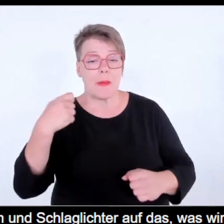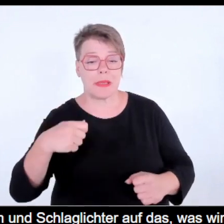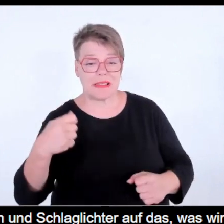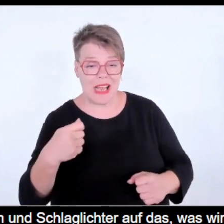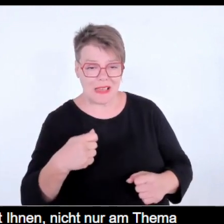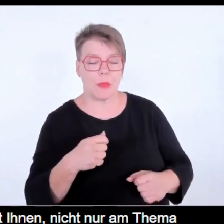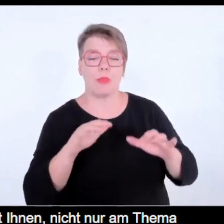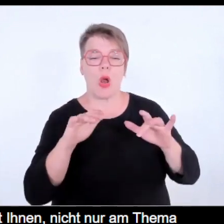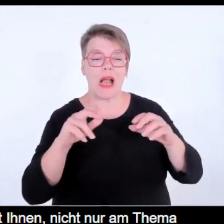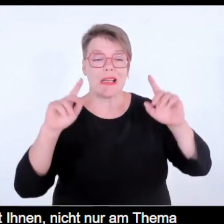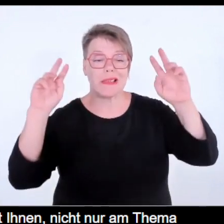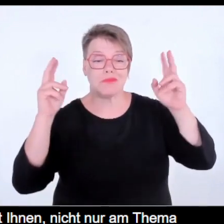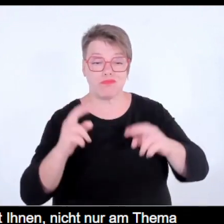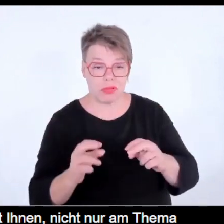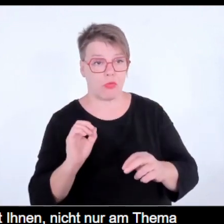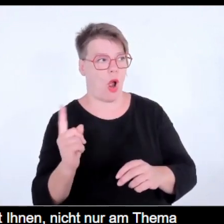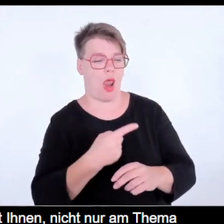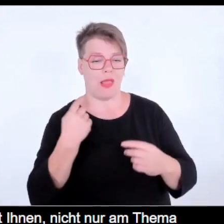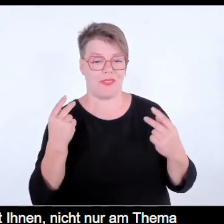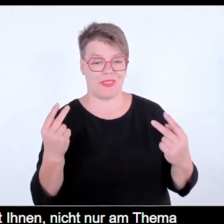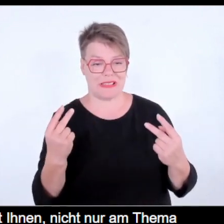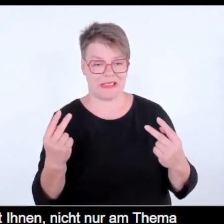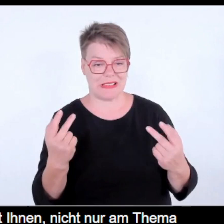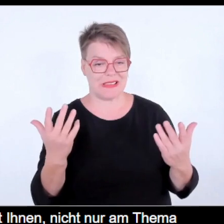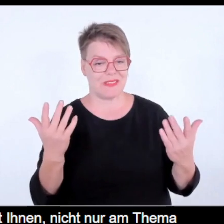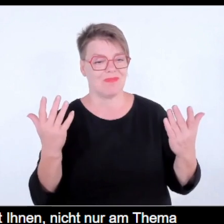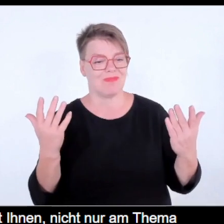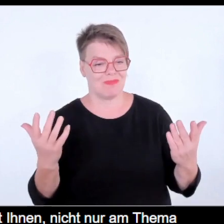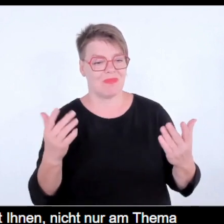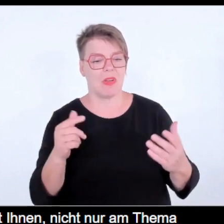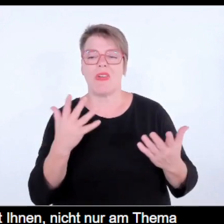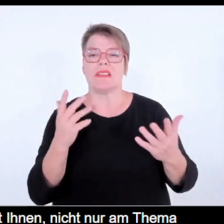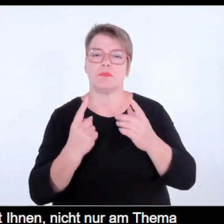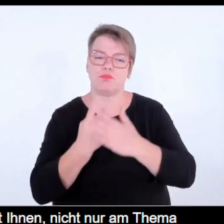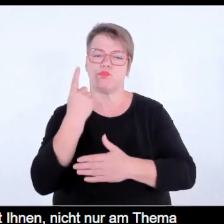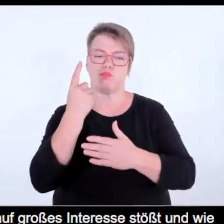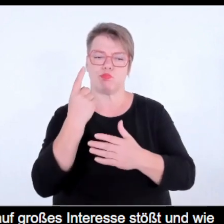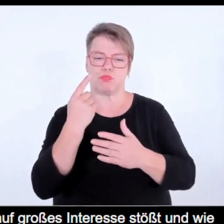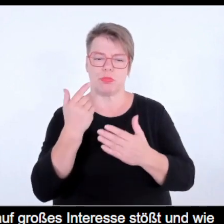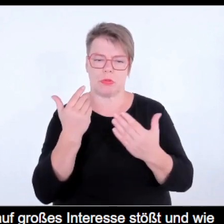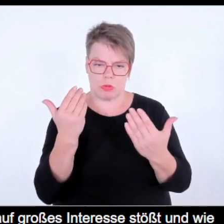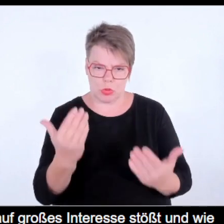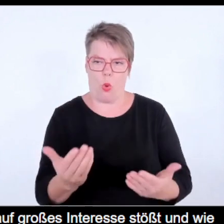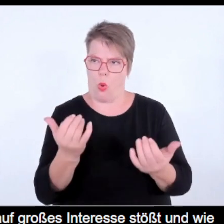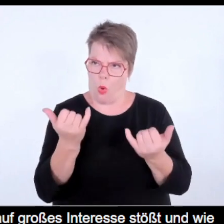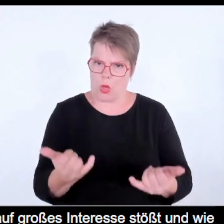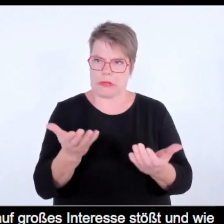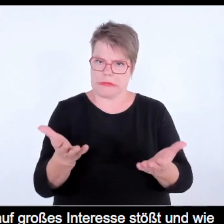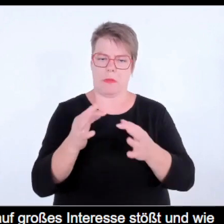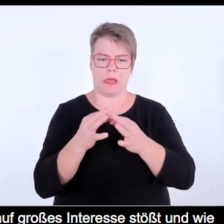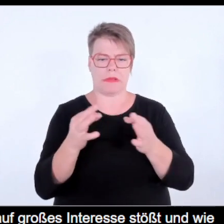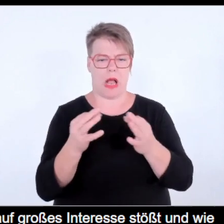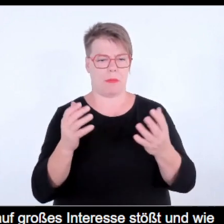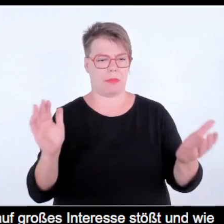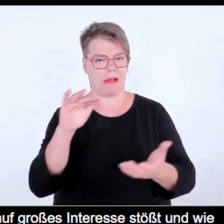Koalitionsvertrag nachgeschaut. Und da würde mich interessieren, wie es mit den Bürokratiechecks in Unternehmen aussieht. Da stand drin, vielleicht